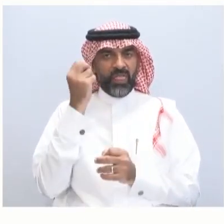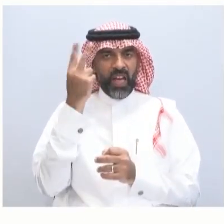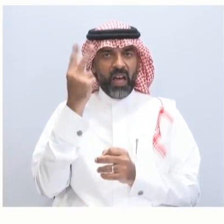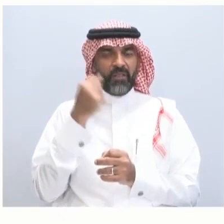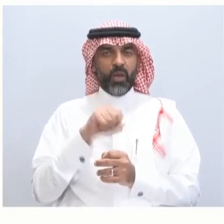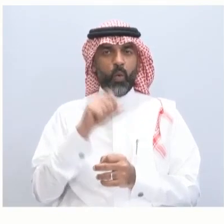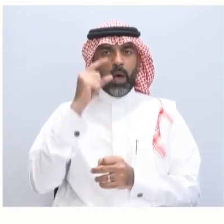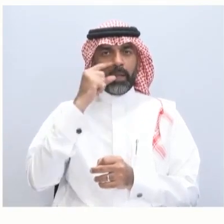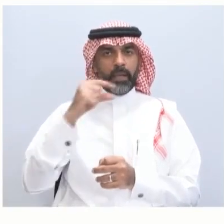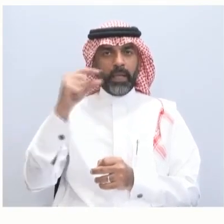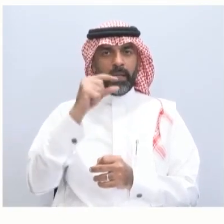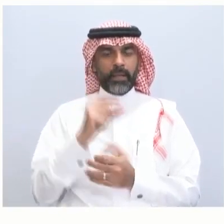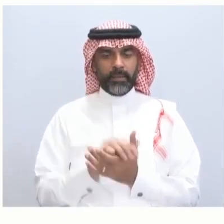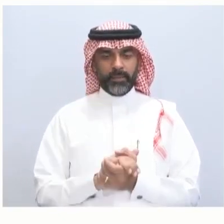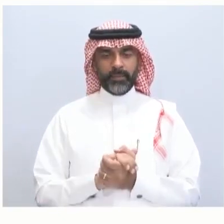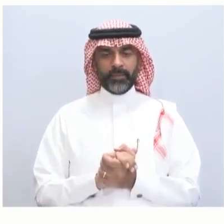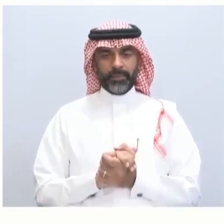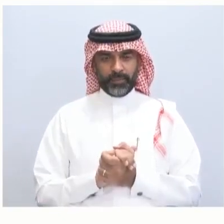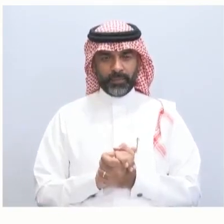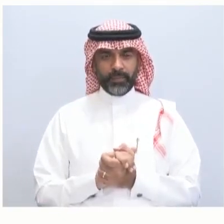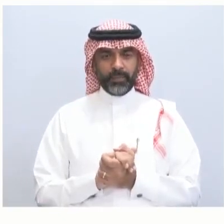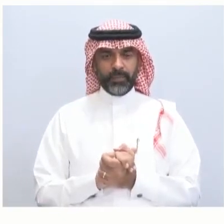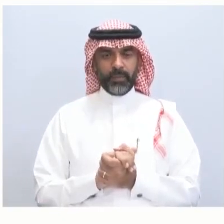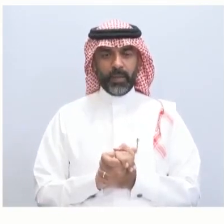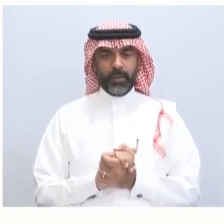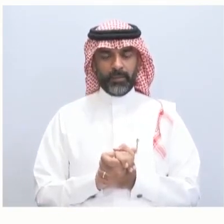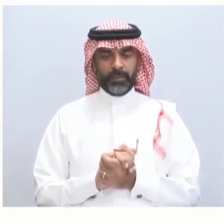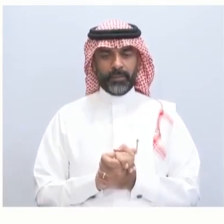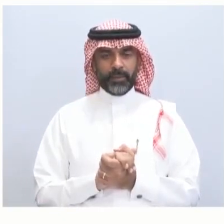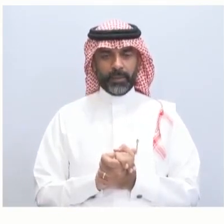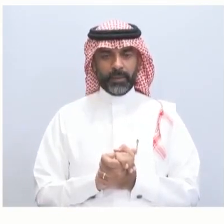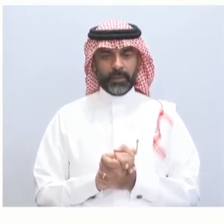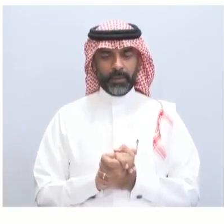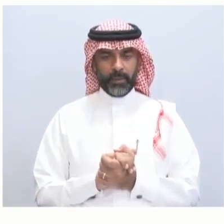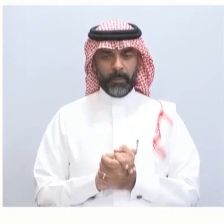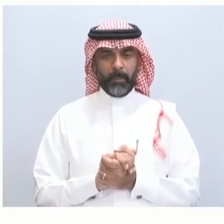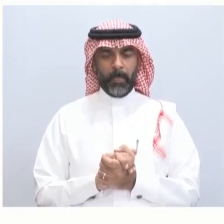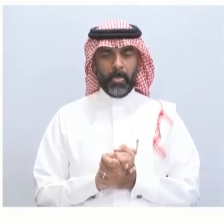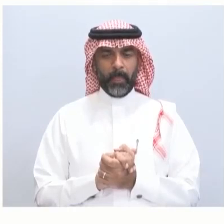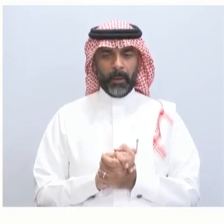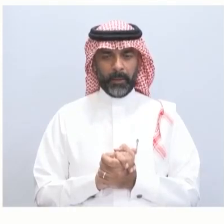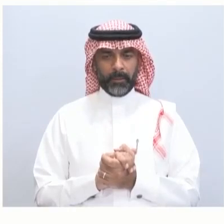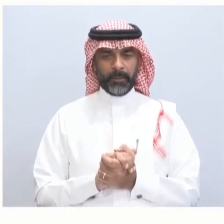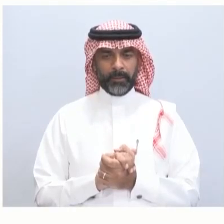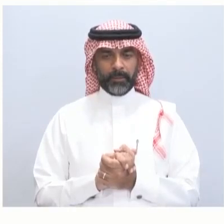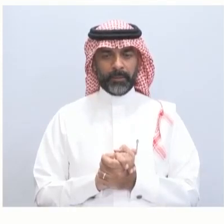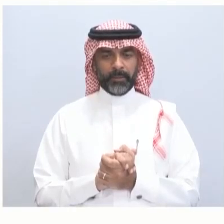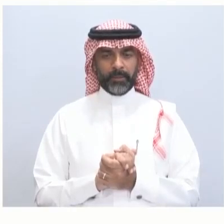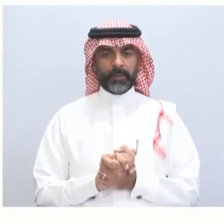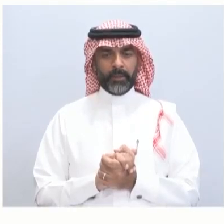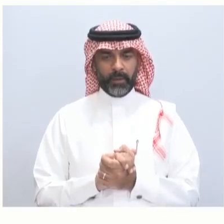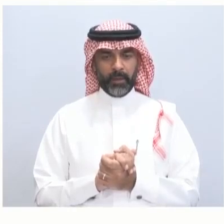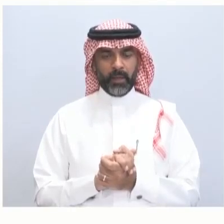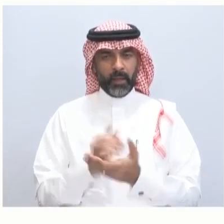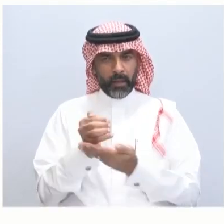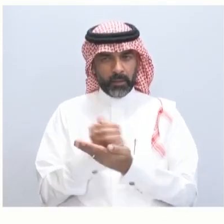الدينيه الاجتماعيه نقطه التقاء و للقارات الايا اوروبا افريقيا اجتماعيه